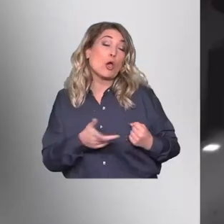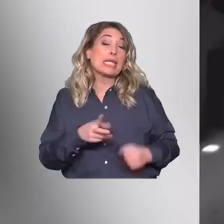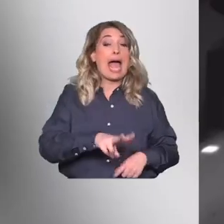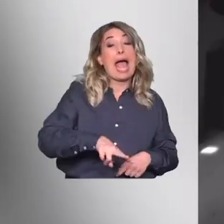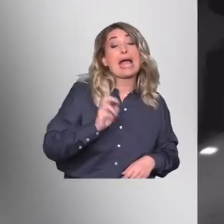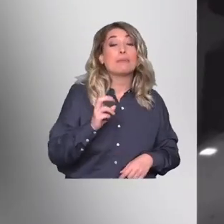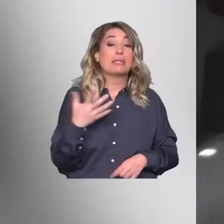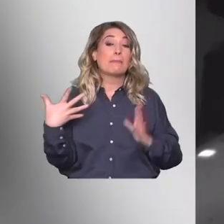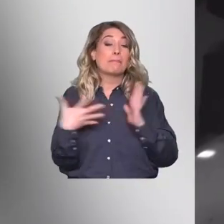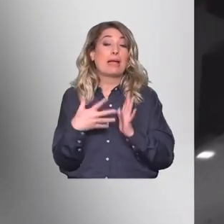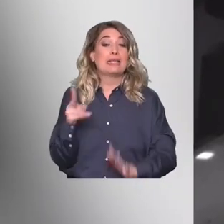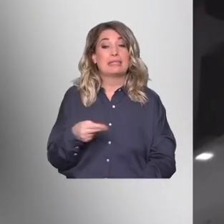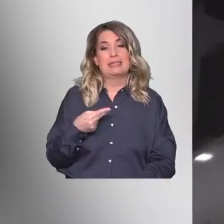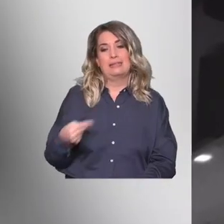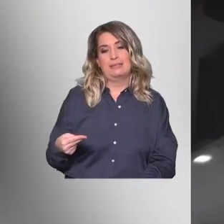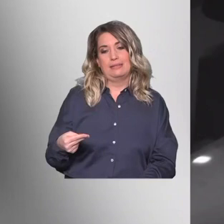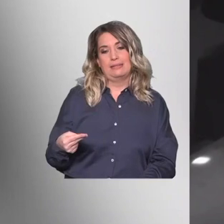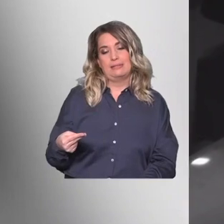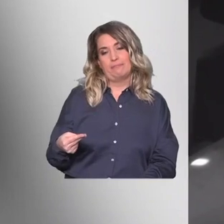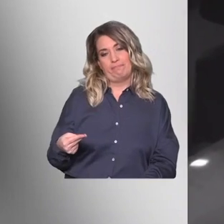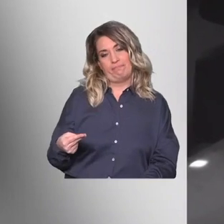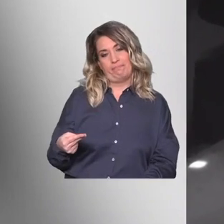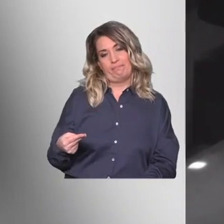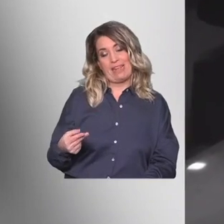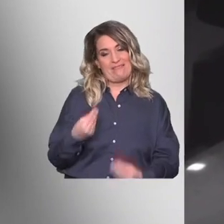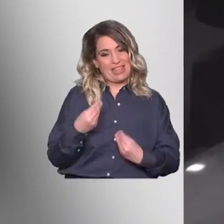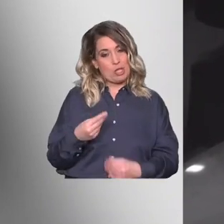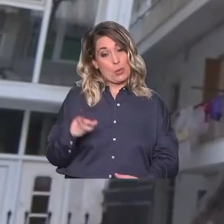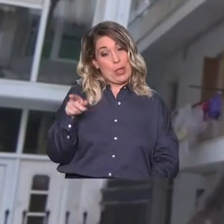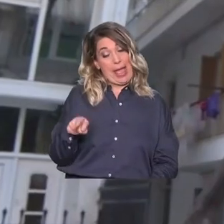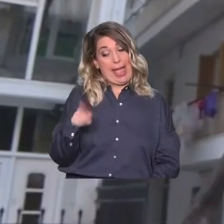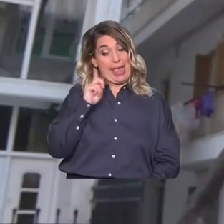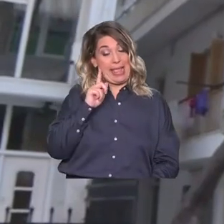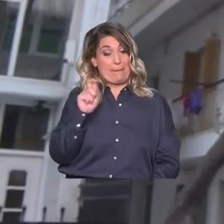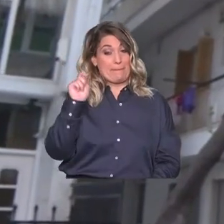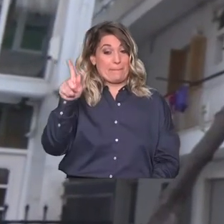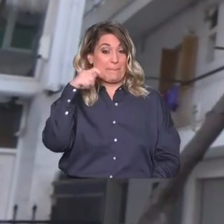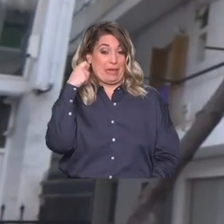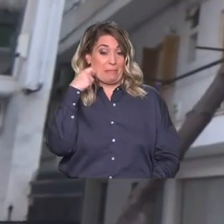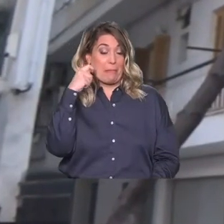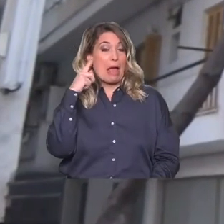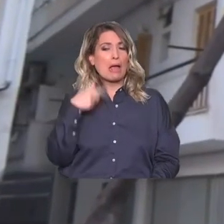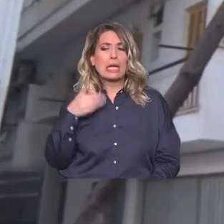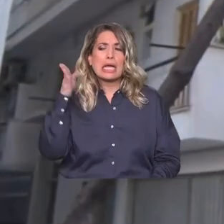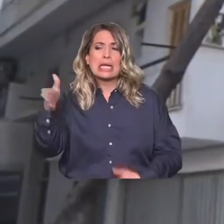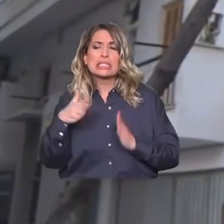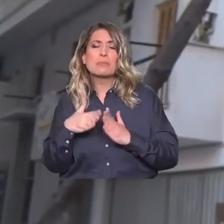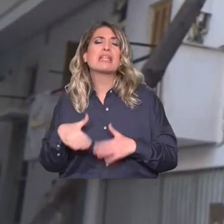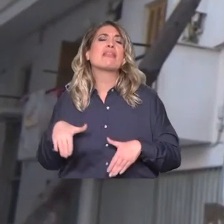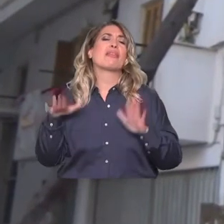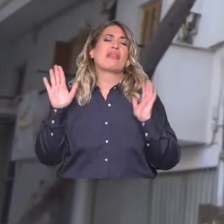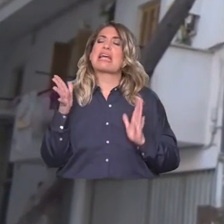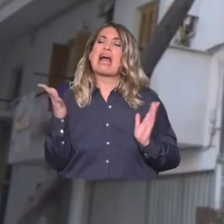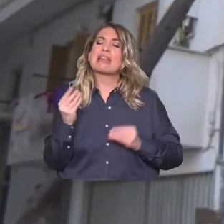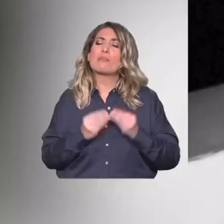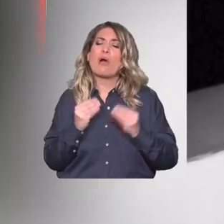με τη 40χρονη να στέλνει δήθεν ένα ακόμη μήνυμα στη μητέρα της αυτή τη φορά, όπου της έλεγε πως δεν θα πάει τελικά από το σπίτι, γιατί